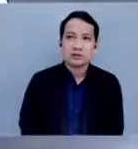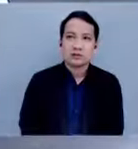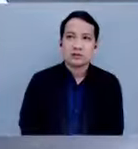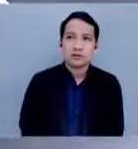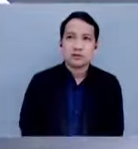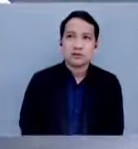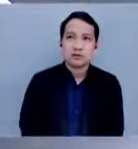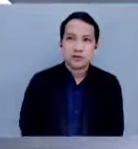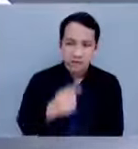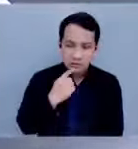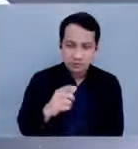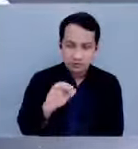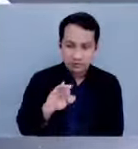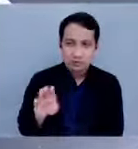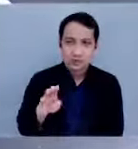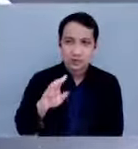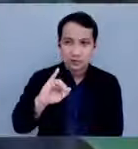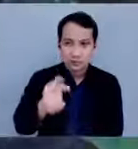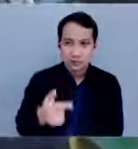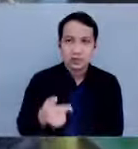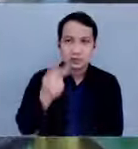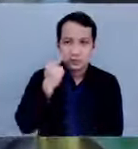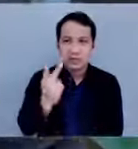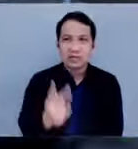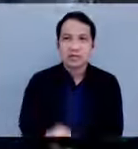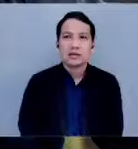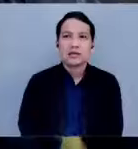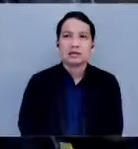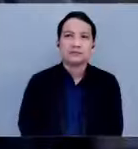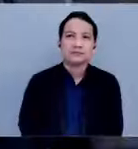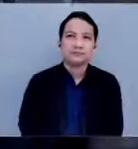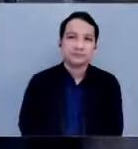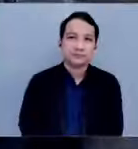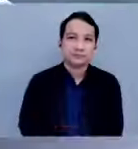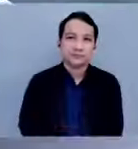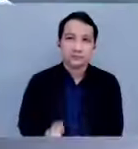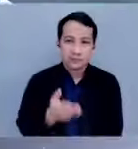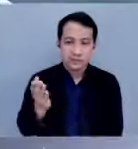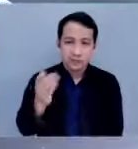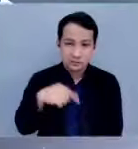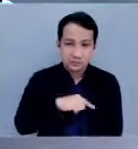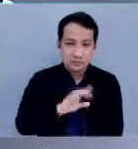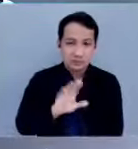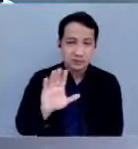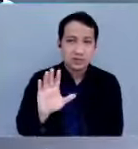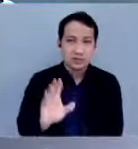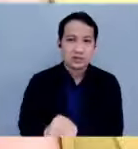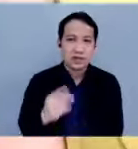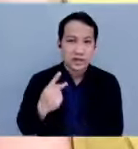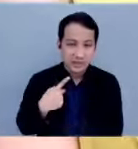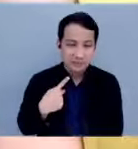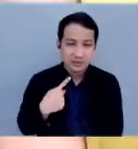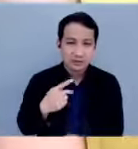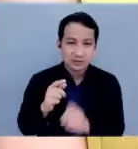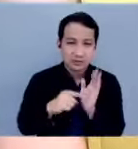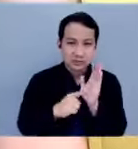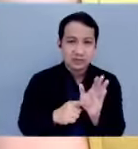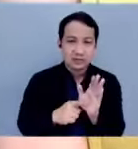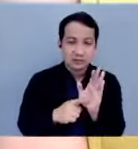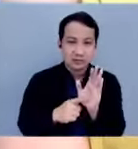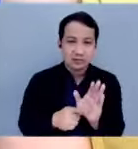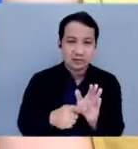and Instagram. So, check us out there. And yeah. Also, iniimbita po namin kayong lahat. Meron po kami upcoming show presented by Ticket